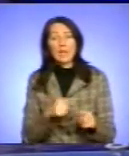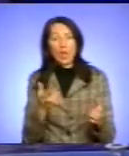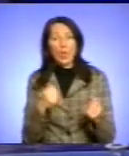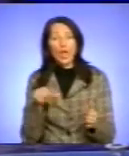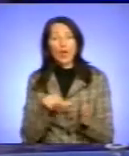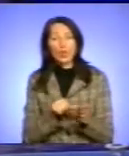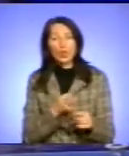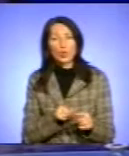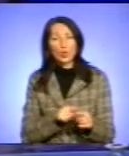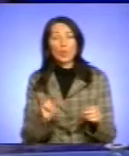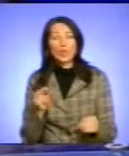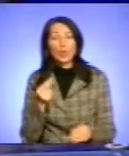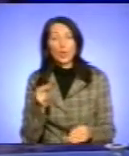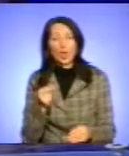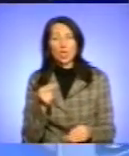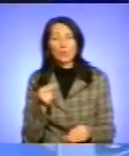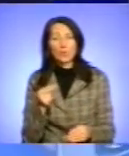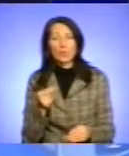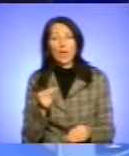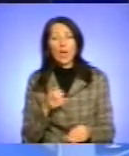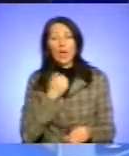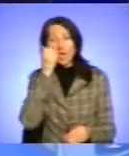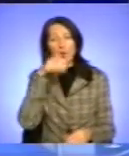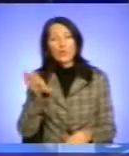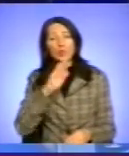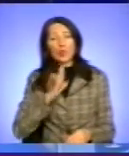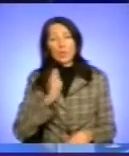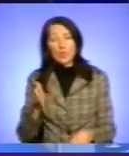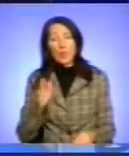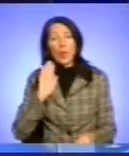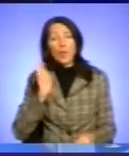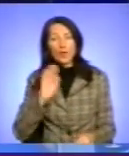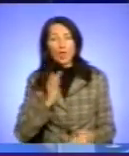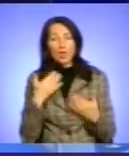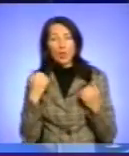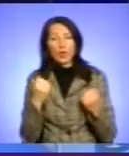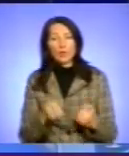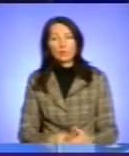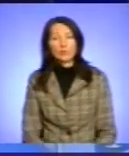участь у цьому чемпіонаті. Я дякую всім, хто був з нами. Бувайте здорові!